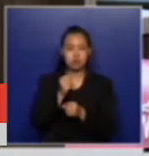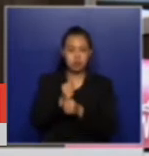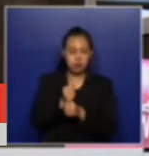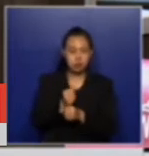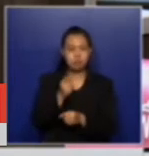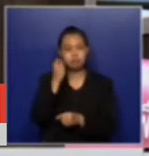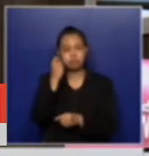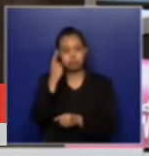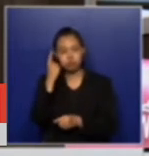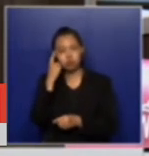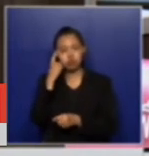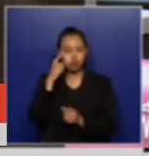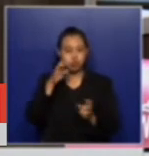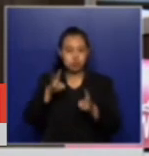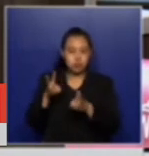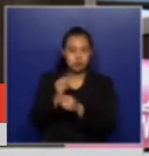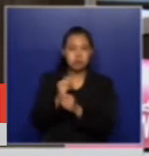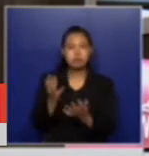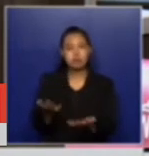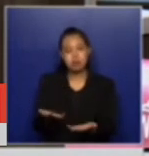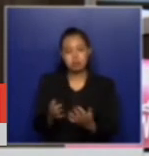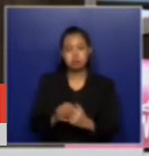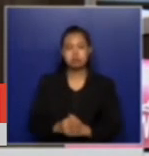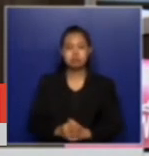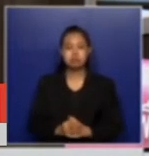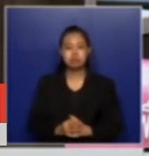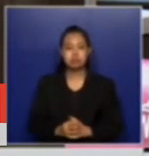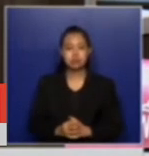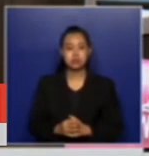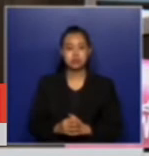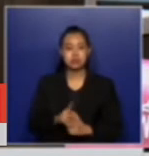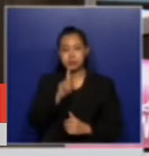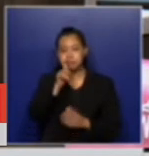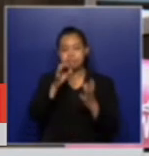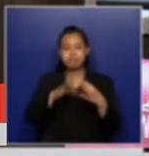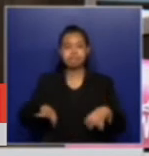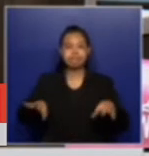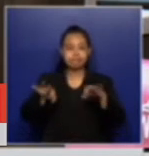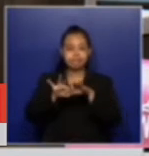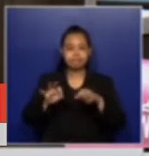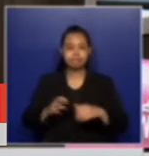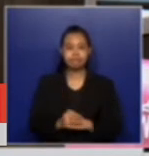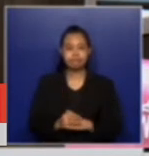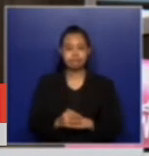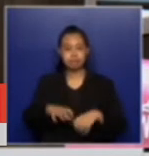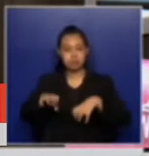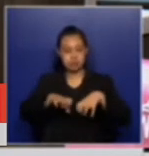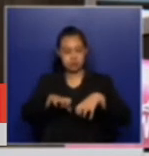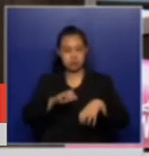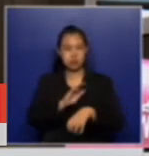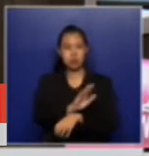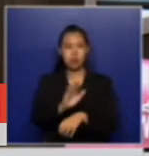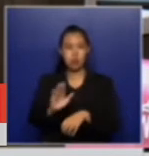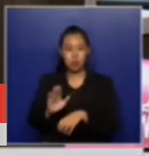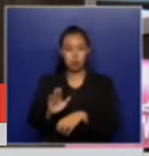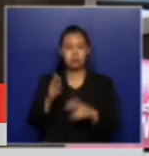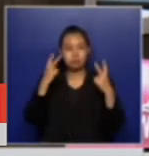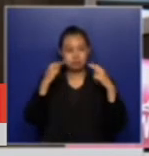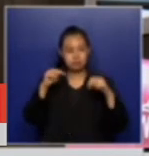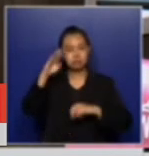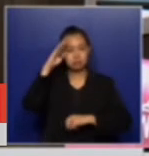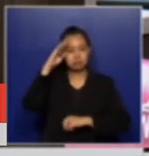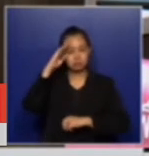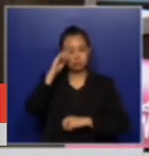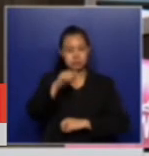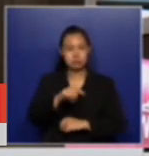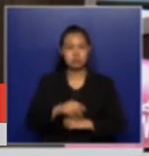วิธีคำถามที่สำคัญนั่นก็คือว่าการจัดงบประมาณที่ท่านนายกรัฐมนตรีได้แถลงมาสักครู่เนี่ย